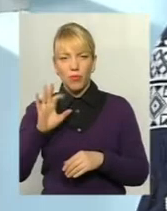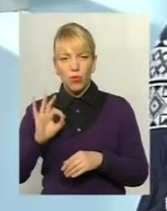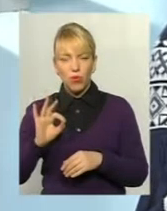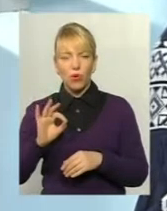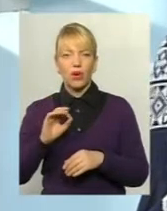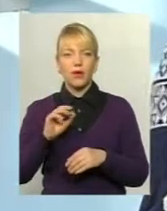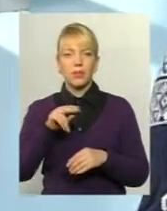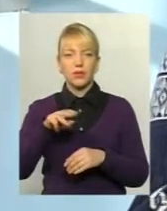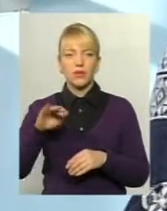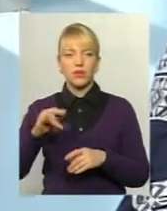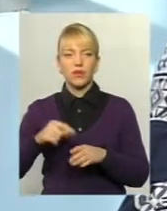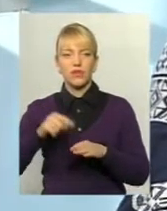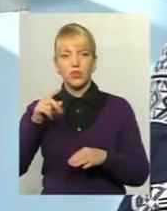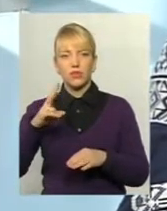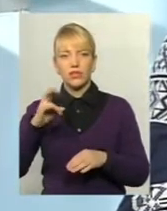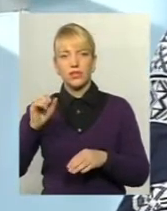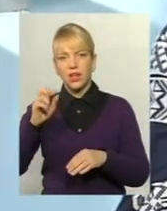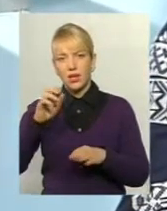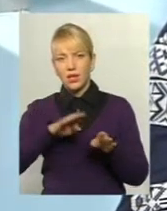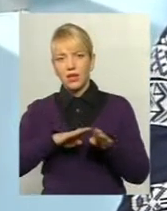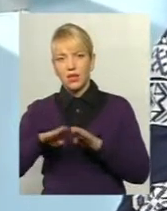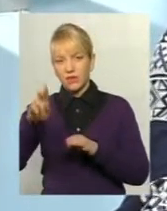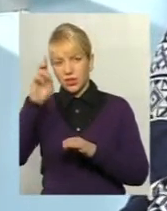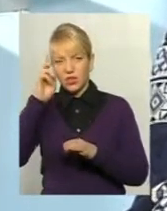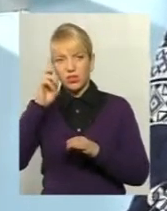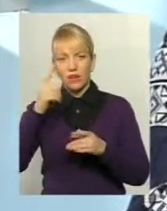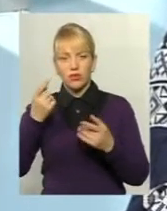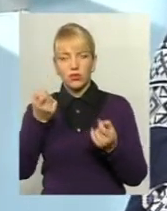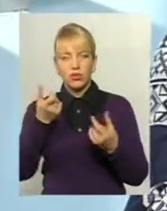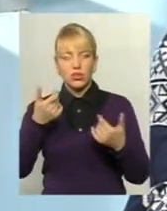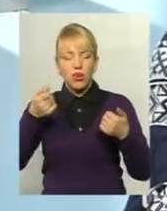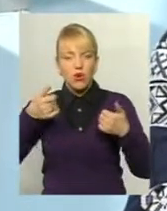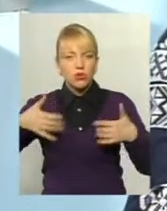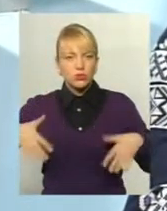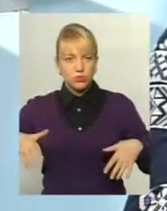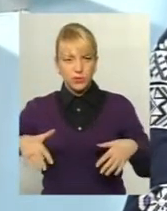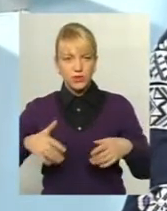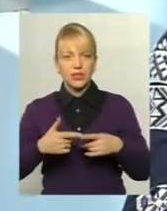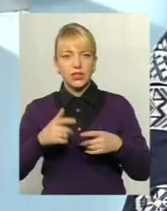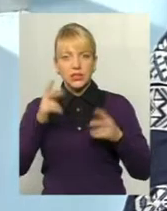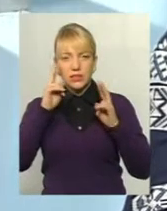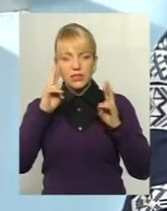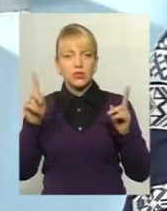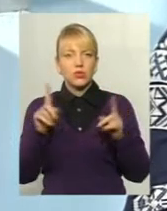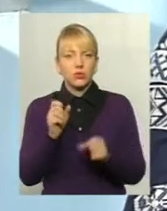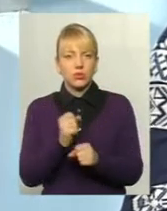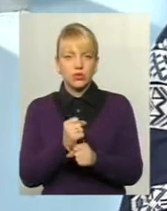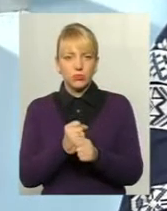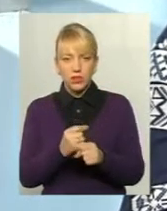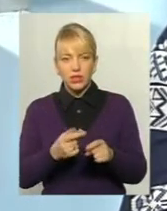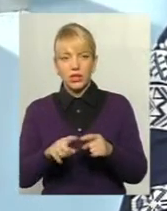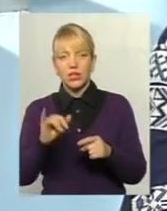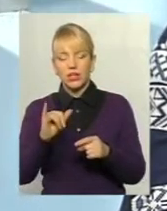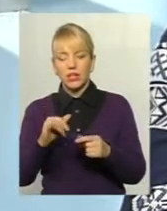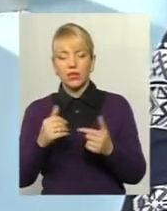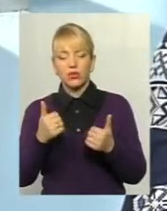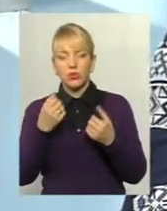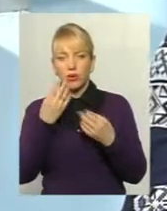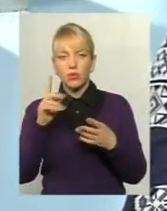цілому на рівні держави певна розгубленість. Куди рухатися? Що робити? І дуже здорово, що бізнес готовий готовий в даному